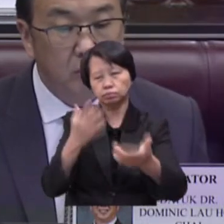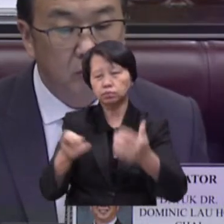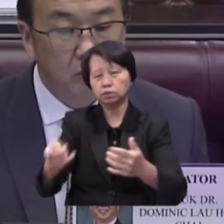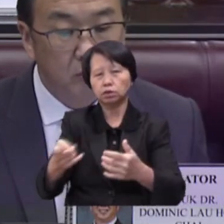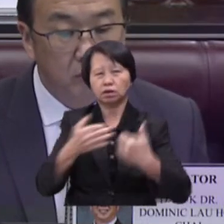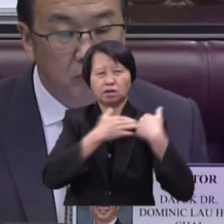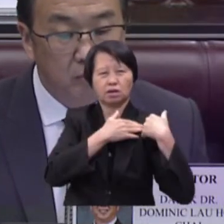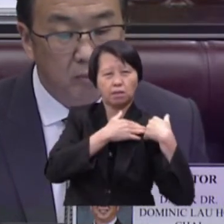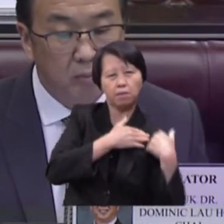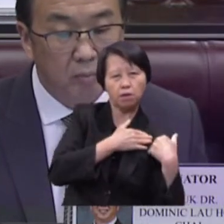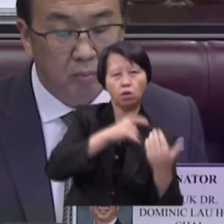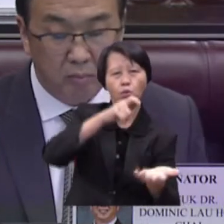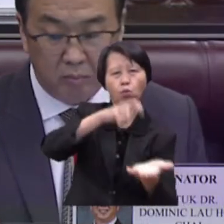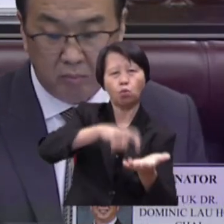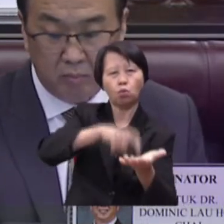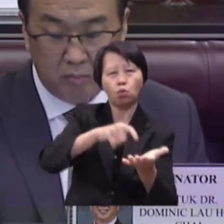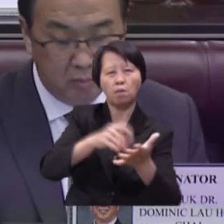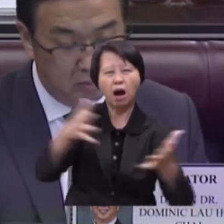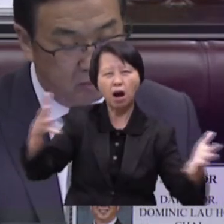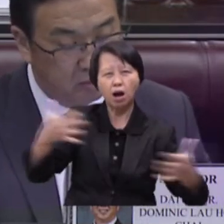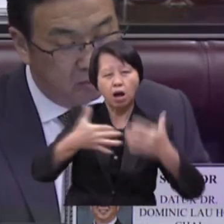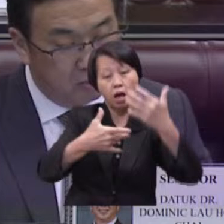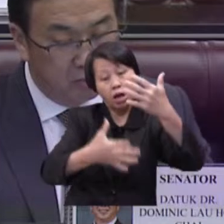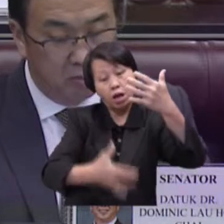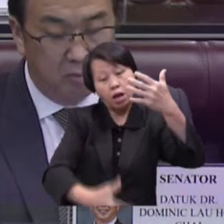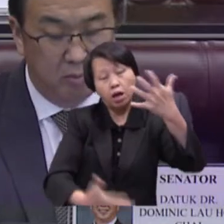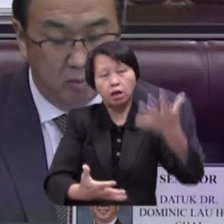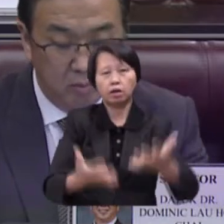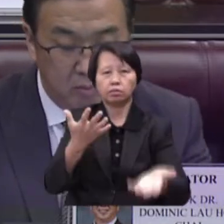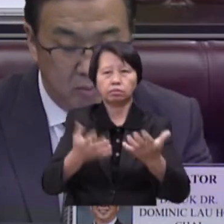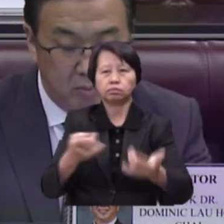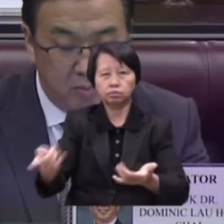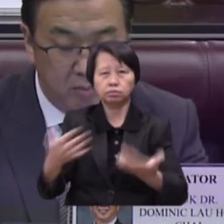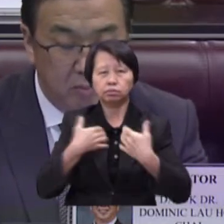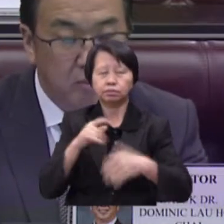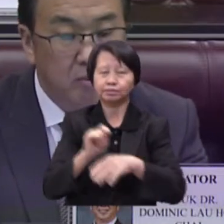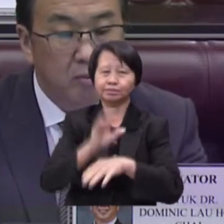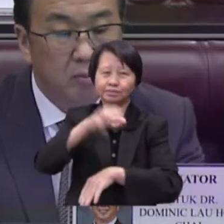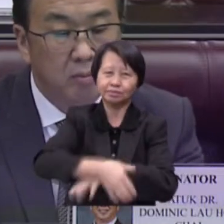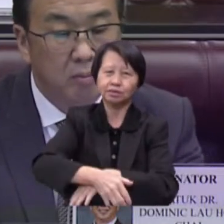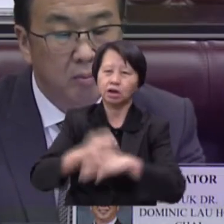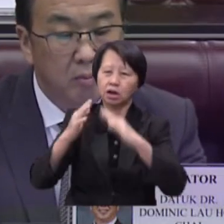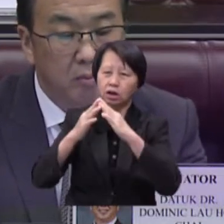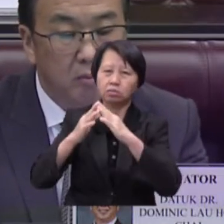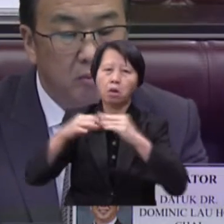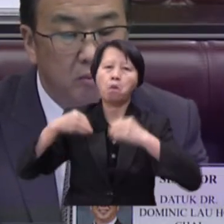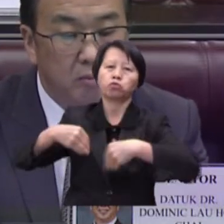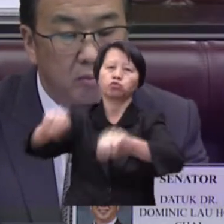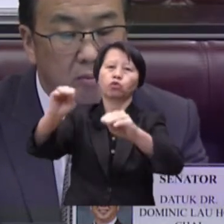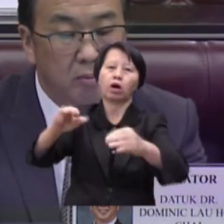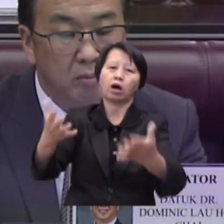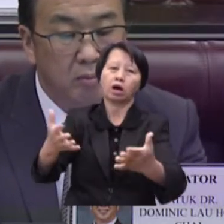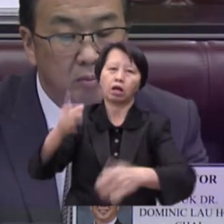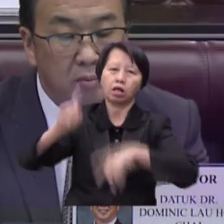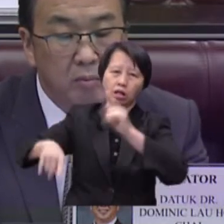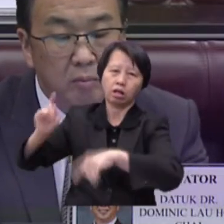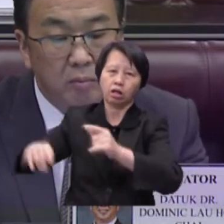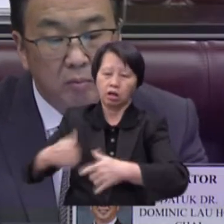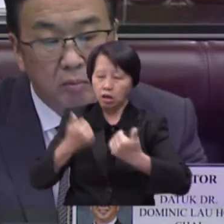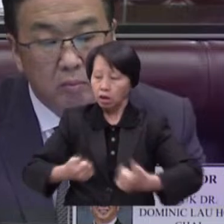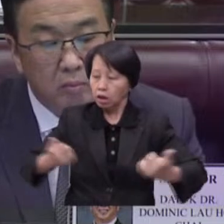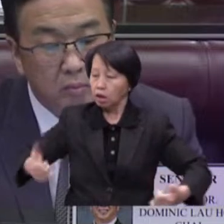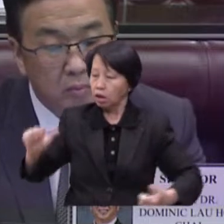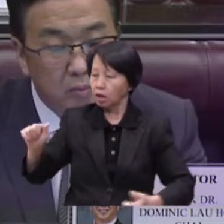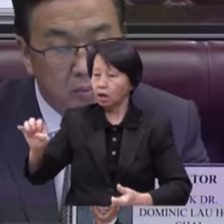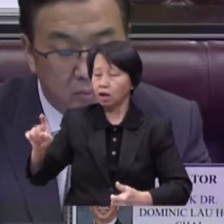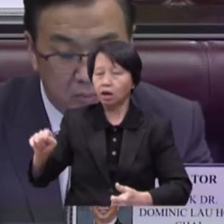dibebani oleh hutang dan mereka terfase rumah kene lelong dan berbagai asset pun